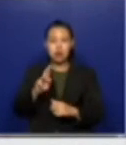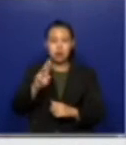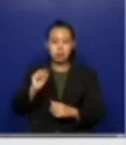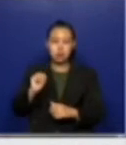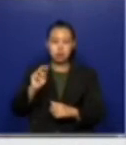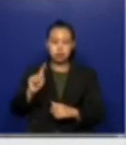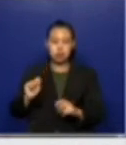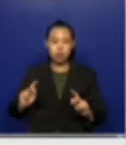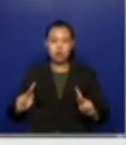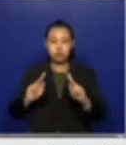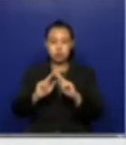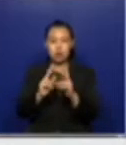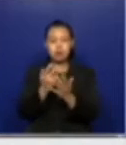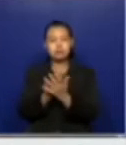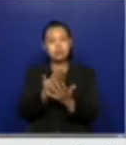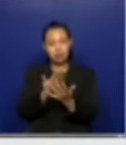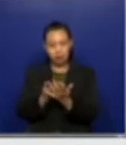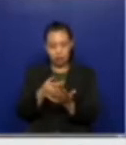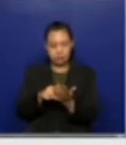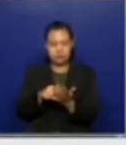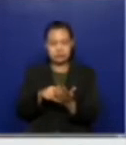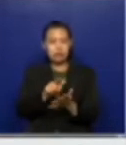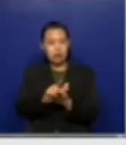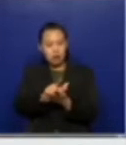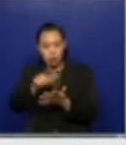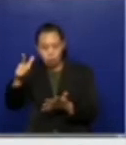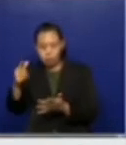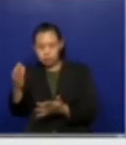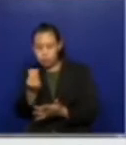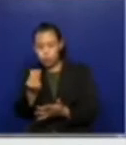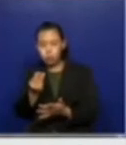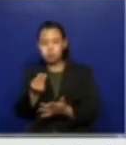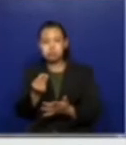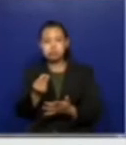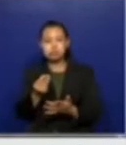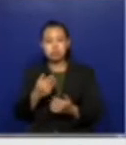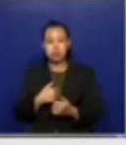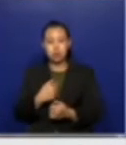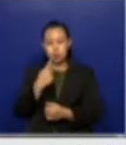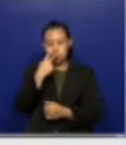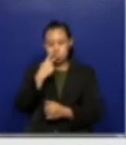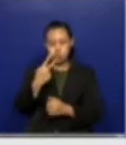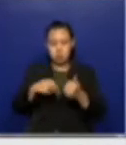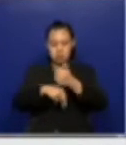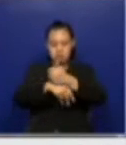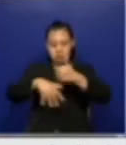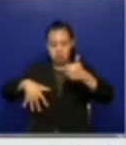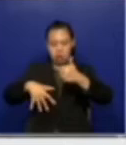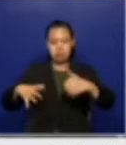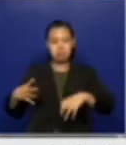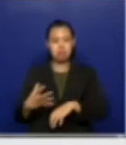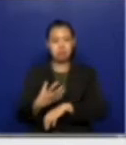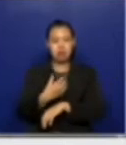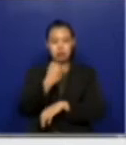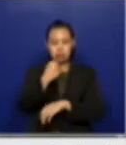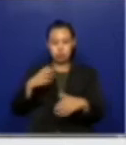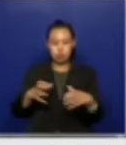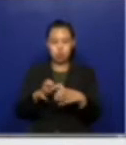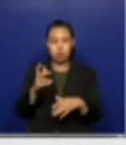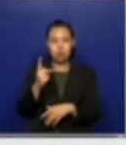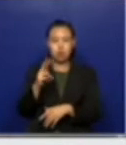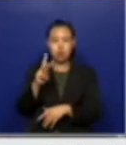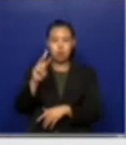ารถวิเคราะห์ได้ว่าด้วยโครงสร้างทางการเมืองที่ผิดเพี้ยนส่งผลให้ท่านไม่มีอิส